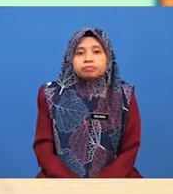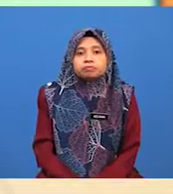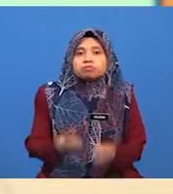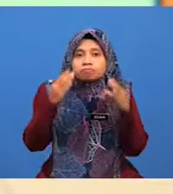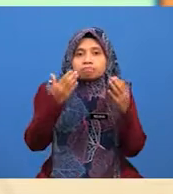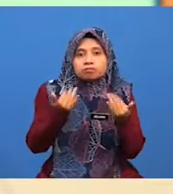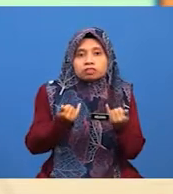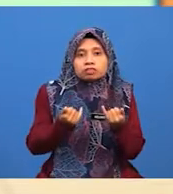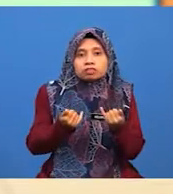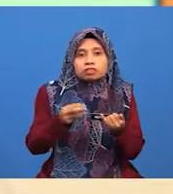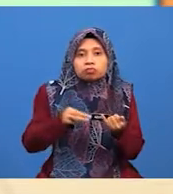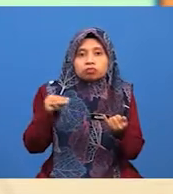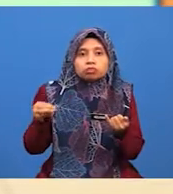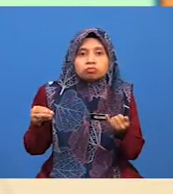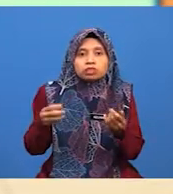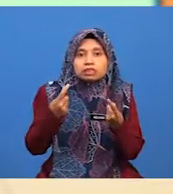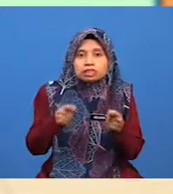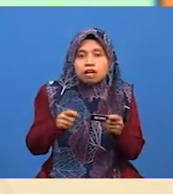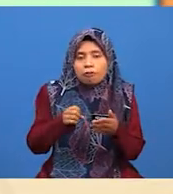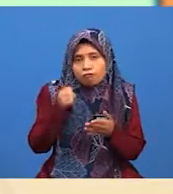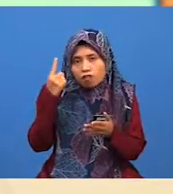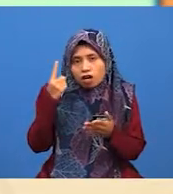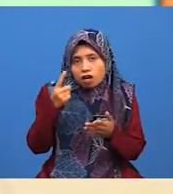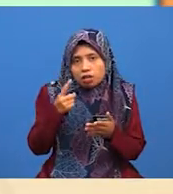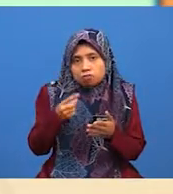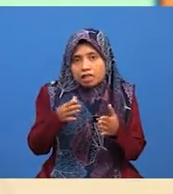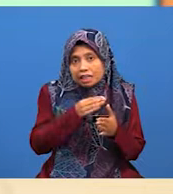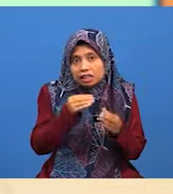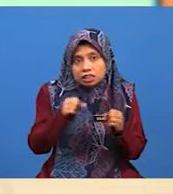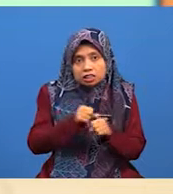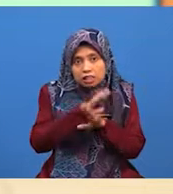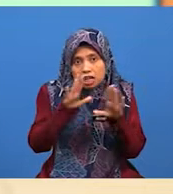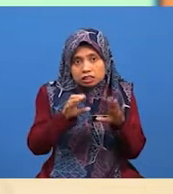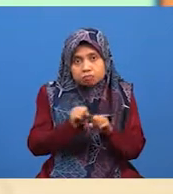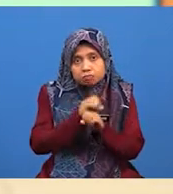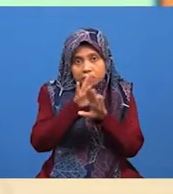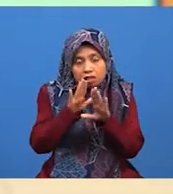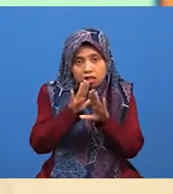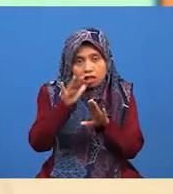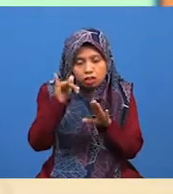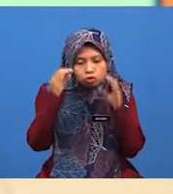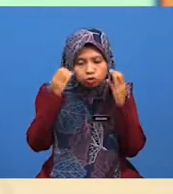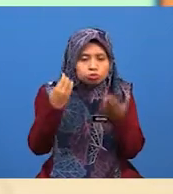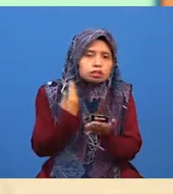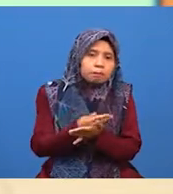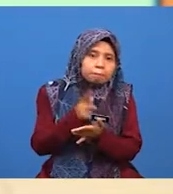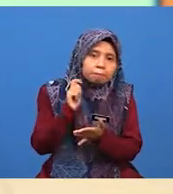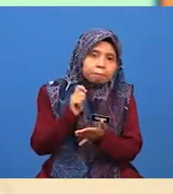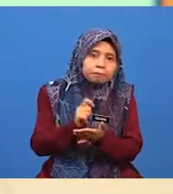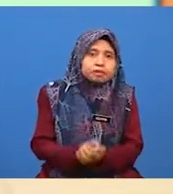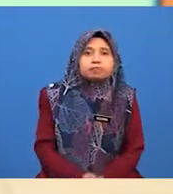Cikgu harap murid-murid telah memahami dan jelas penerangan yang cikgu sampaikan tadi.